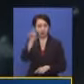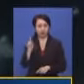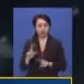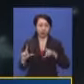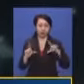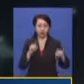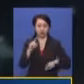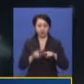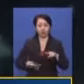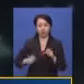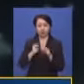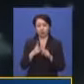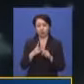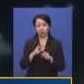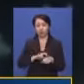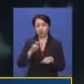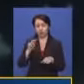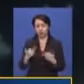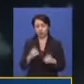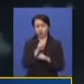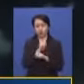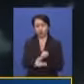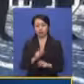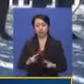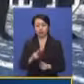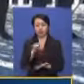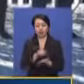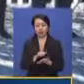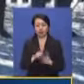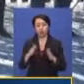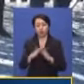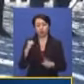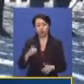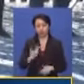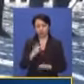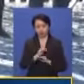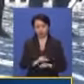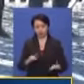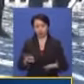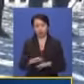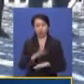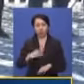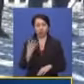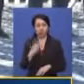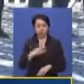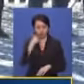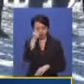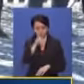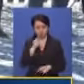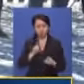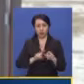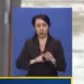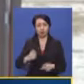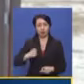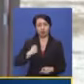отправил своим родным 12 писем. Сейчас они хранятся в столичном архиве. Дома его ждали трое детей и супруга. После 41 года связь с